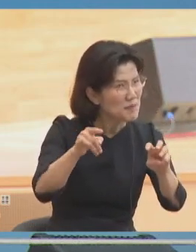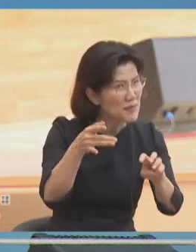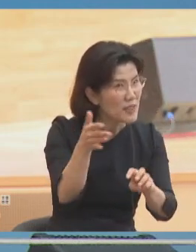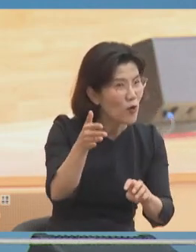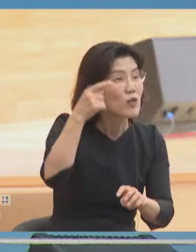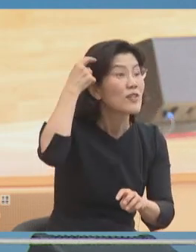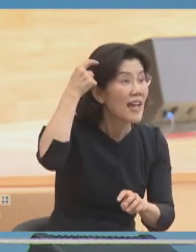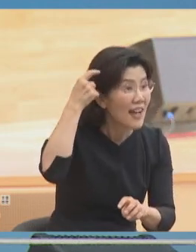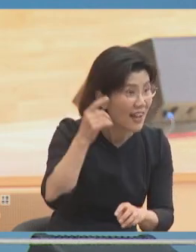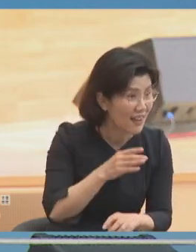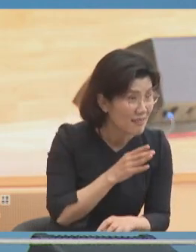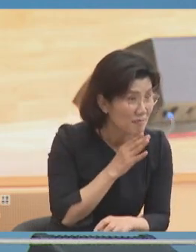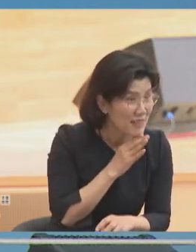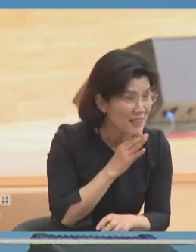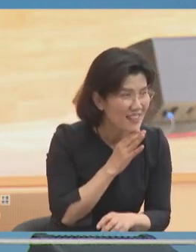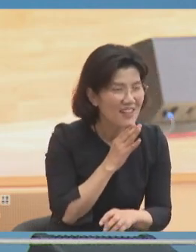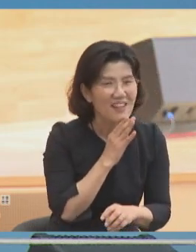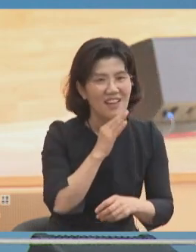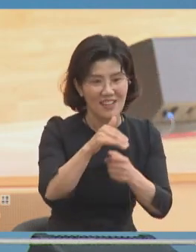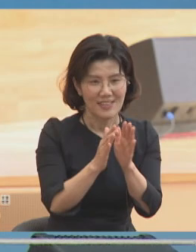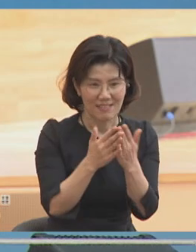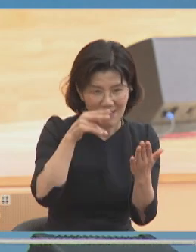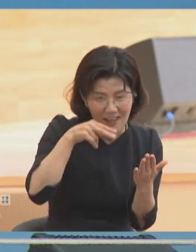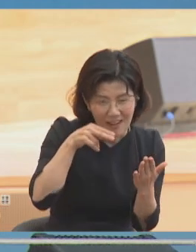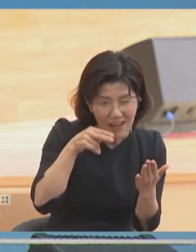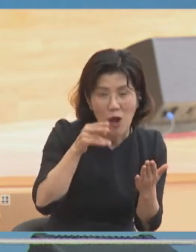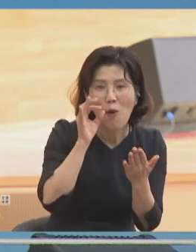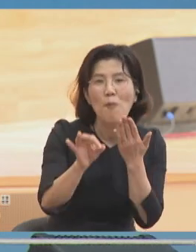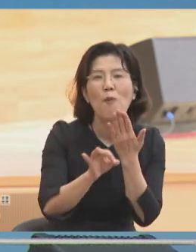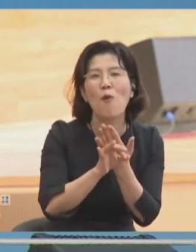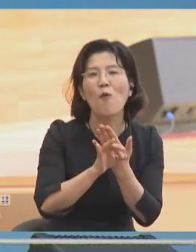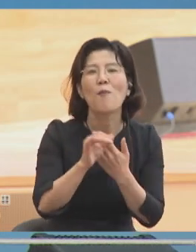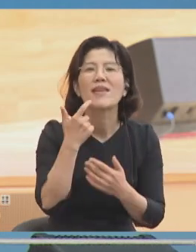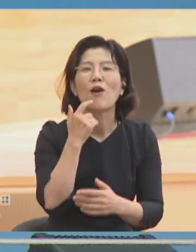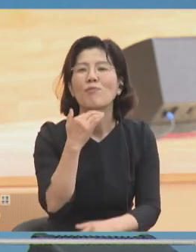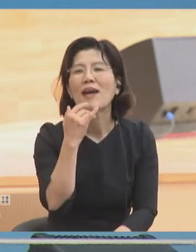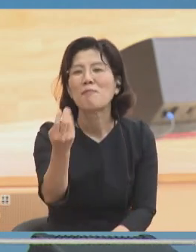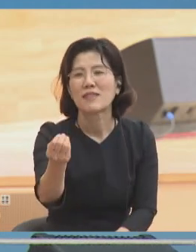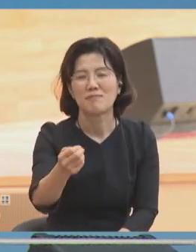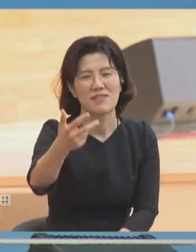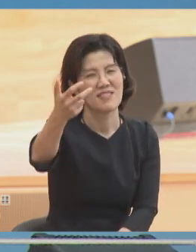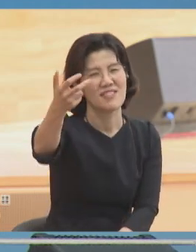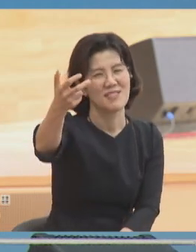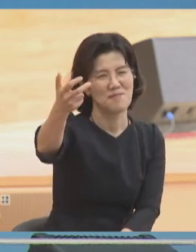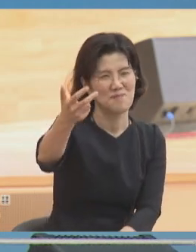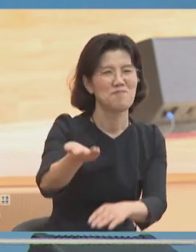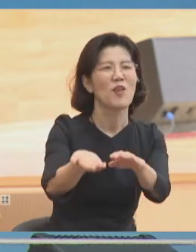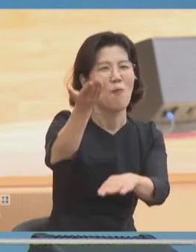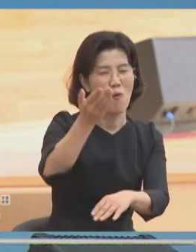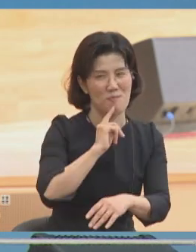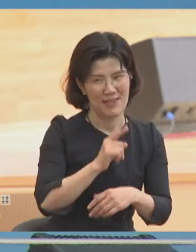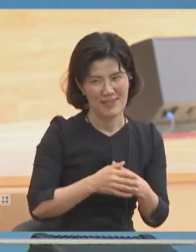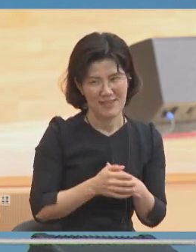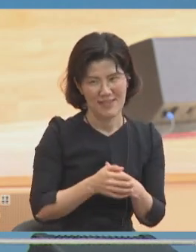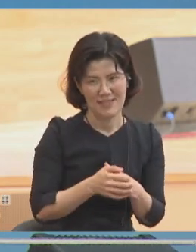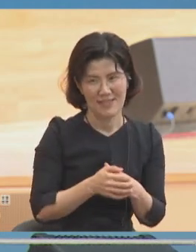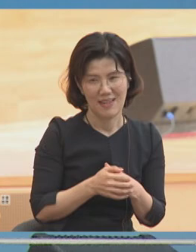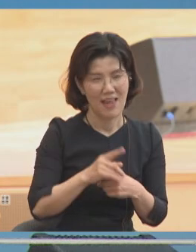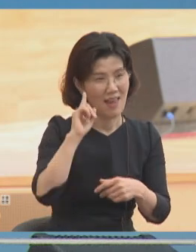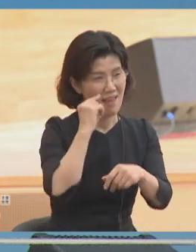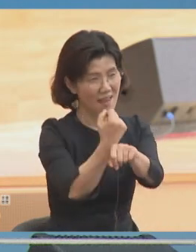이렇게 생각할 텐데 성경을 잘 보게 되면이 당시 야곱의 나이는 70살이 넘었습니다 대부분의